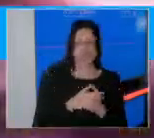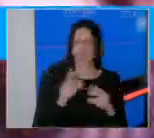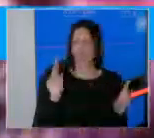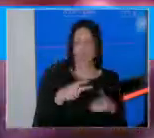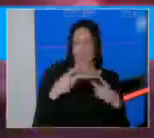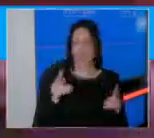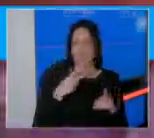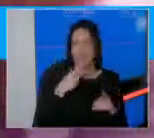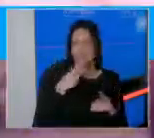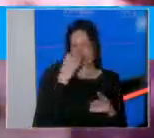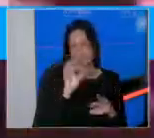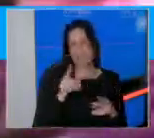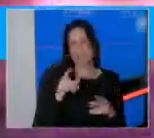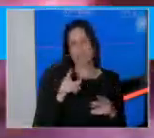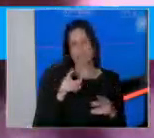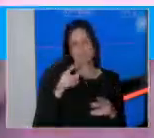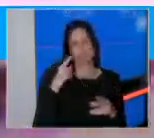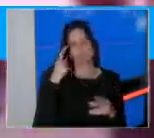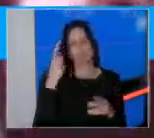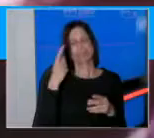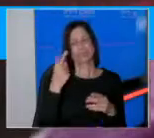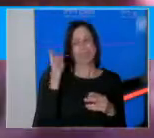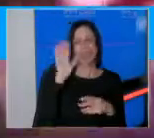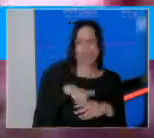אפשר להיפטר מהאשליה שלמרות שאנחנו,